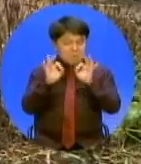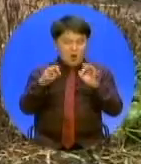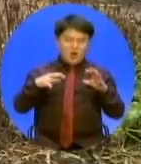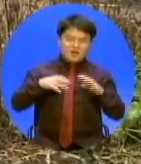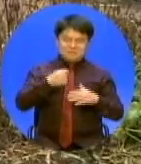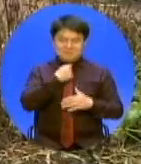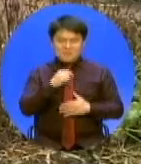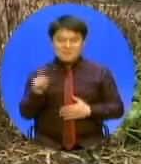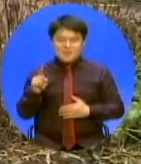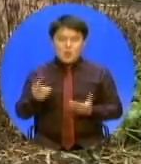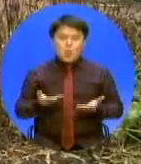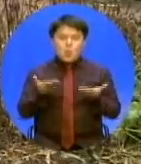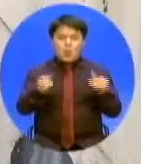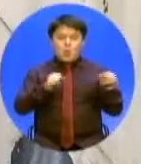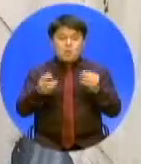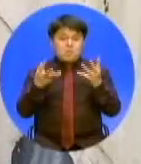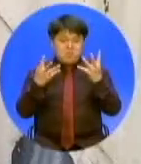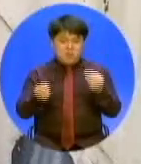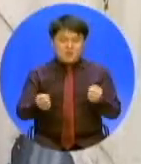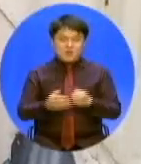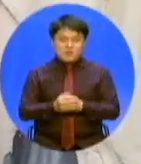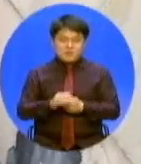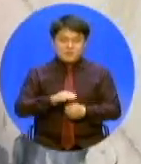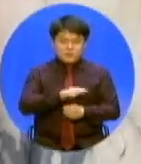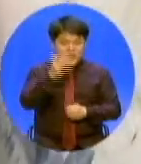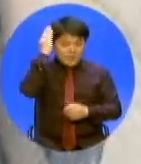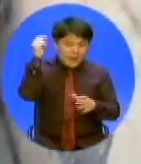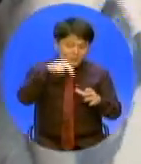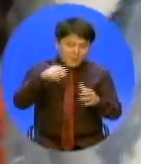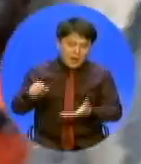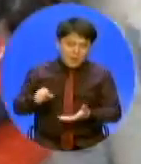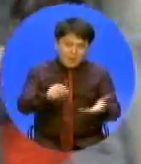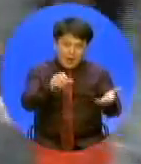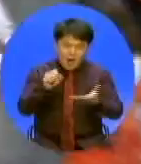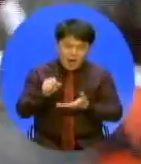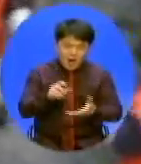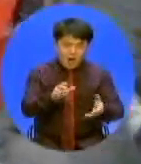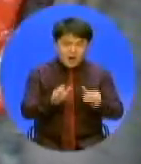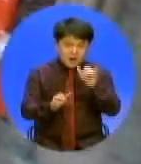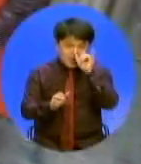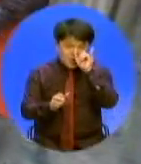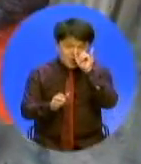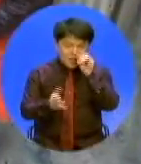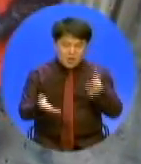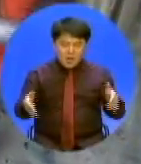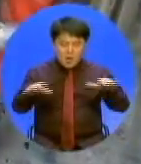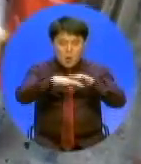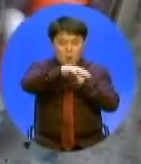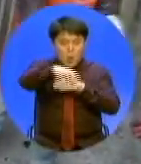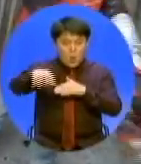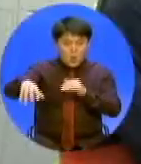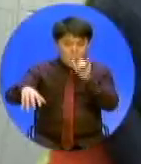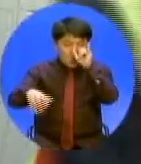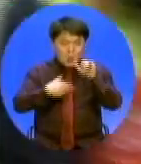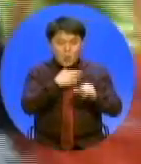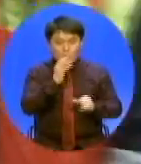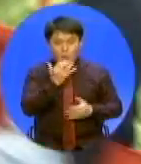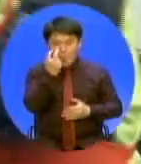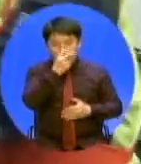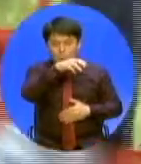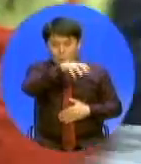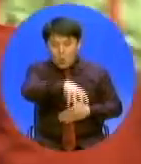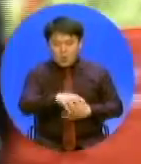만치 저는 봉사를 많이 합니다. 예. 비록 저희는 연탄만 나르지만 이렇게 시설 있잖아요. 네. 뭐 노인 요양